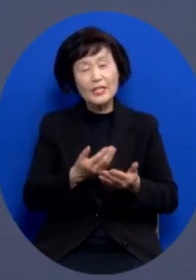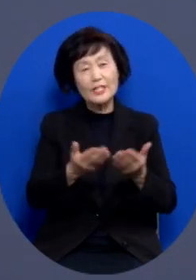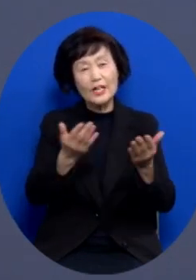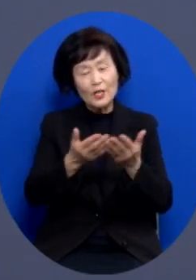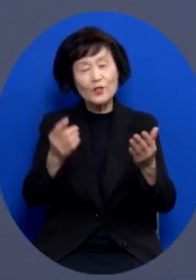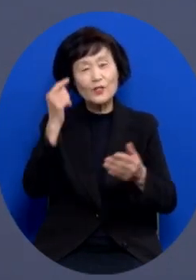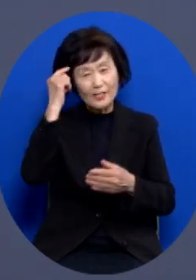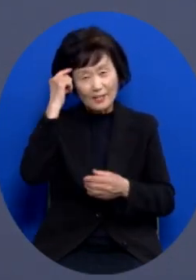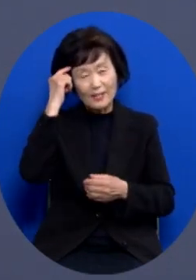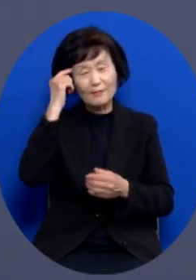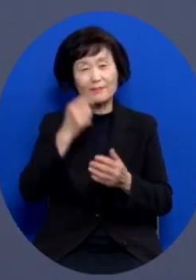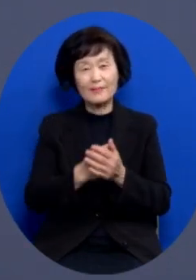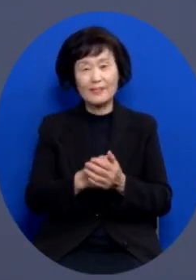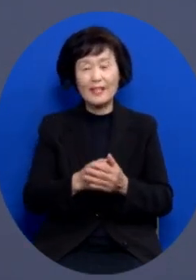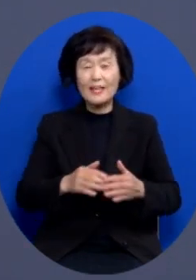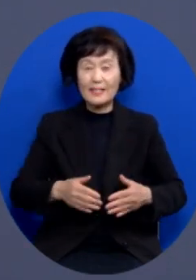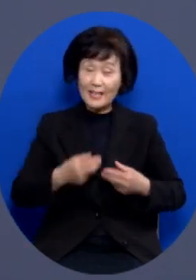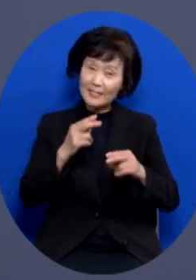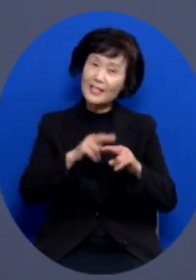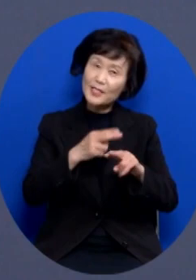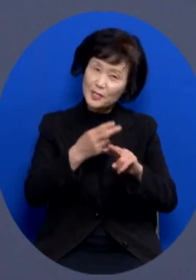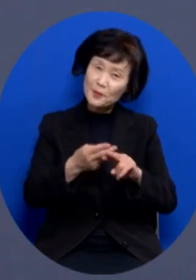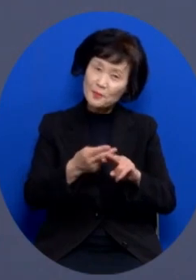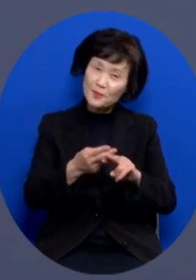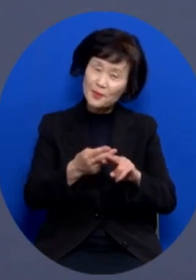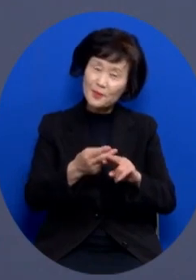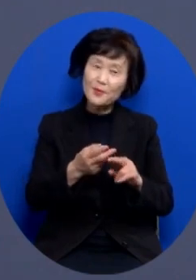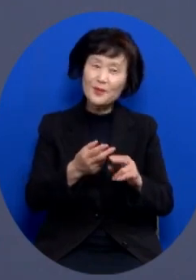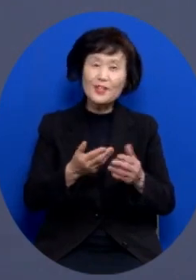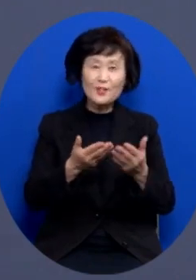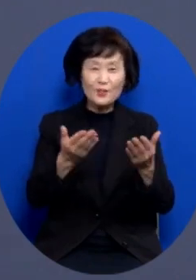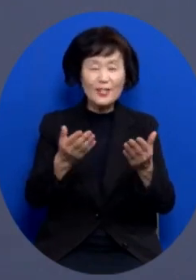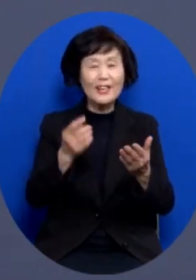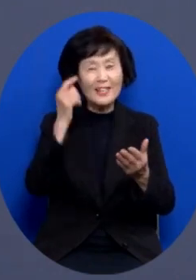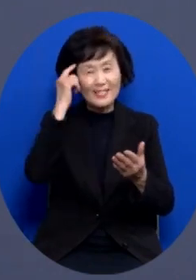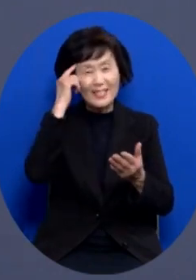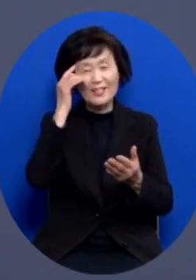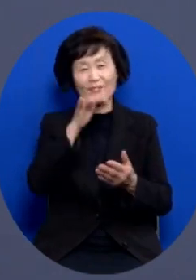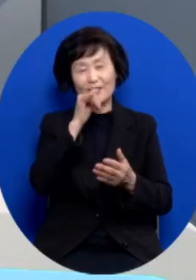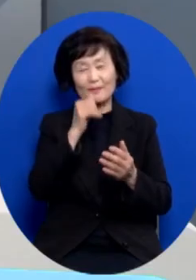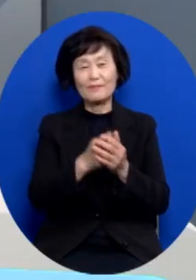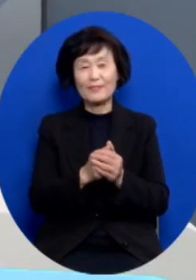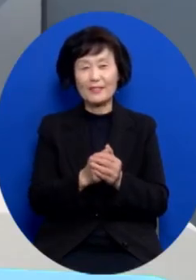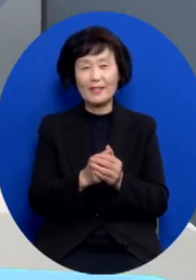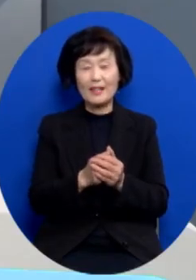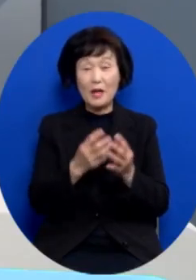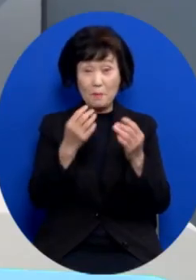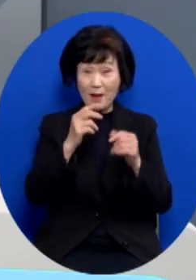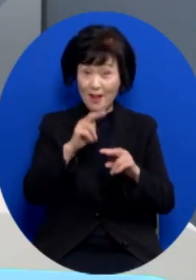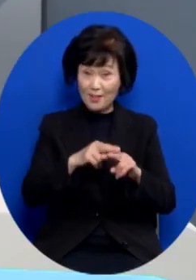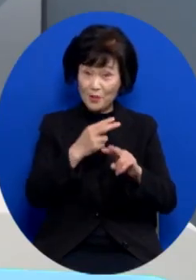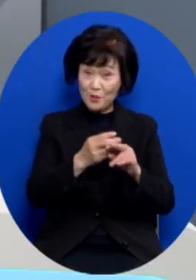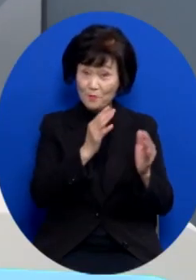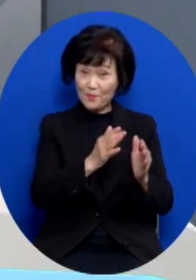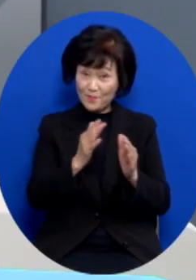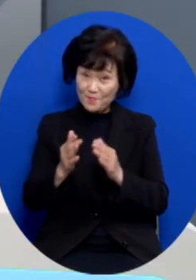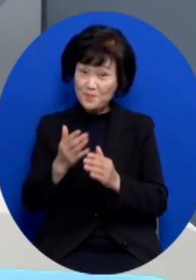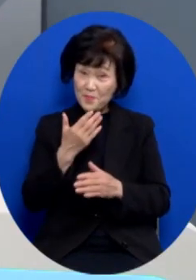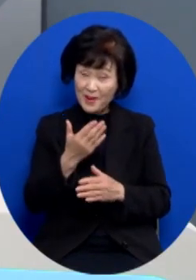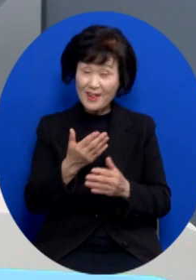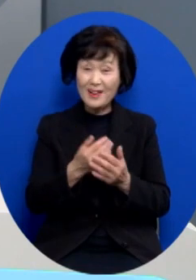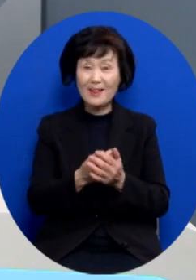아마도 지역사회에 좀 따뜻한 선물이 되지 않을까 그런 생각을 하고 있습니다네 정말 많은 선물들을 준비하셨네요 마지막으로